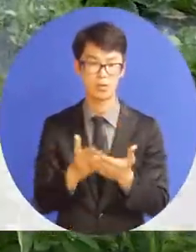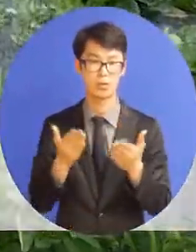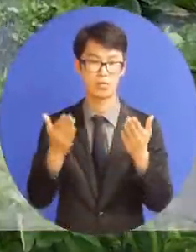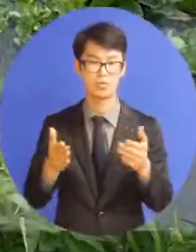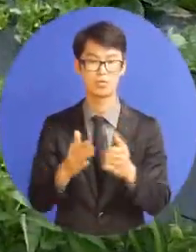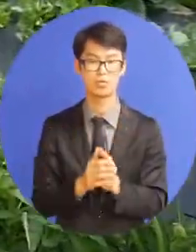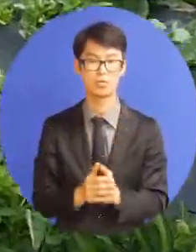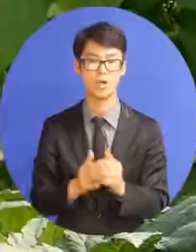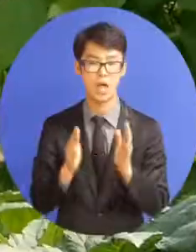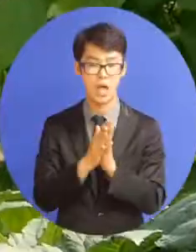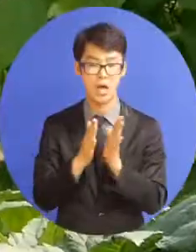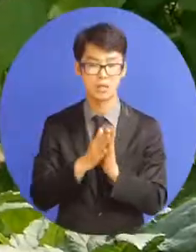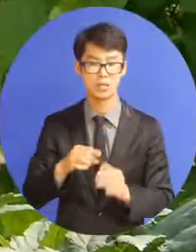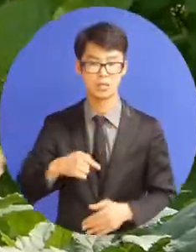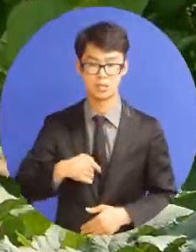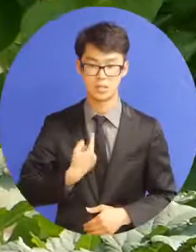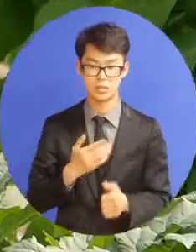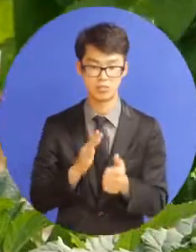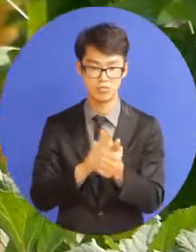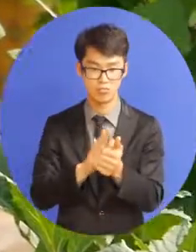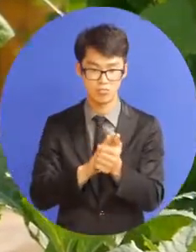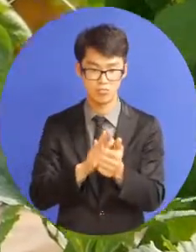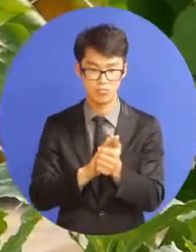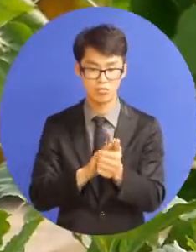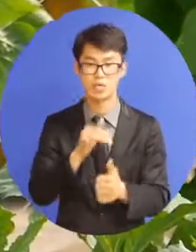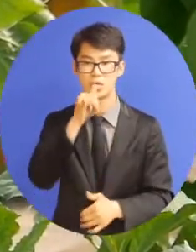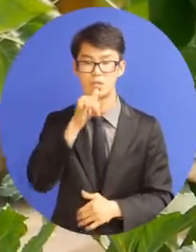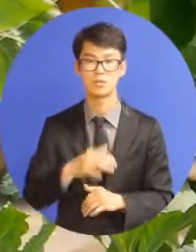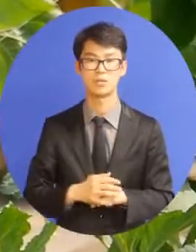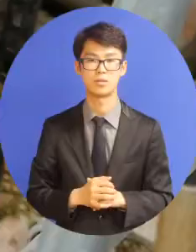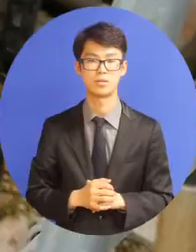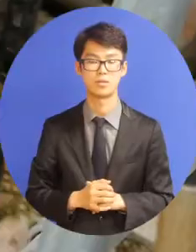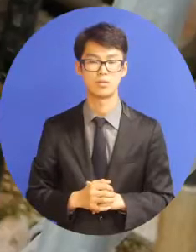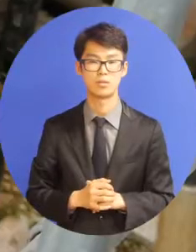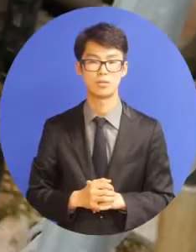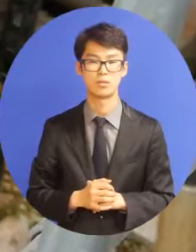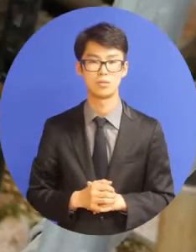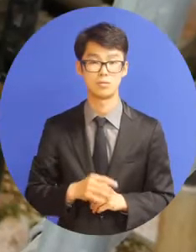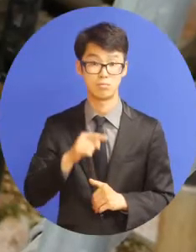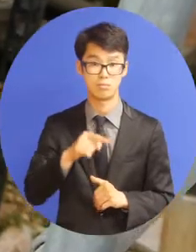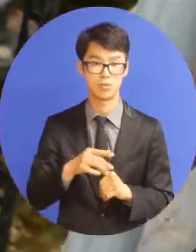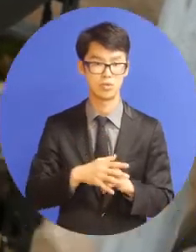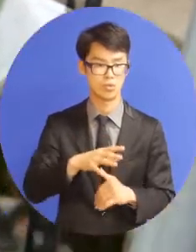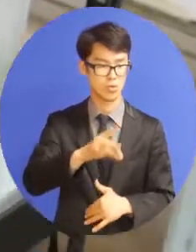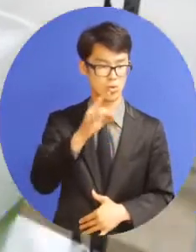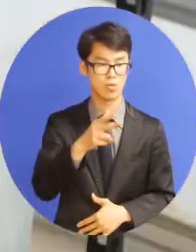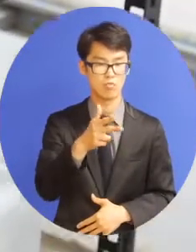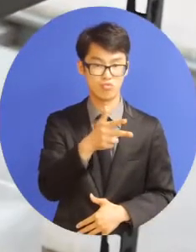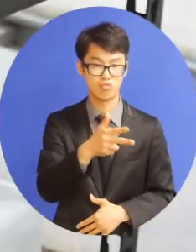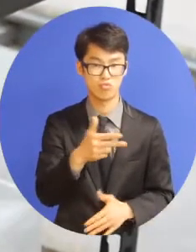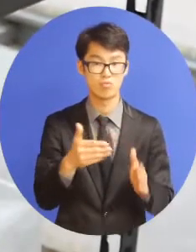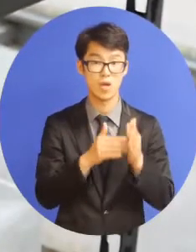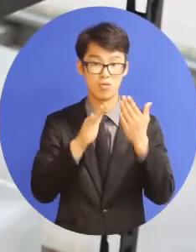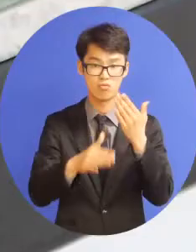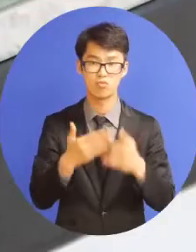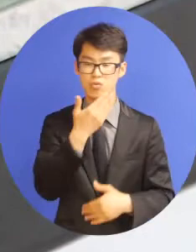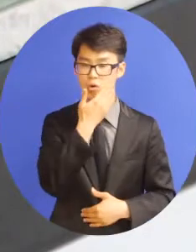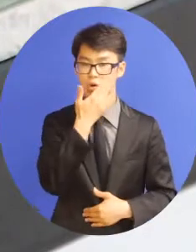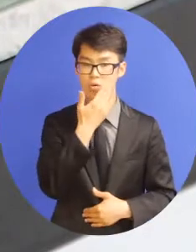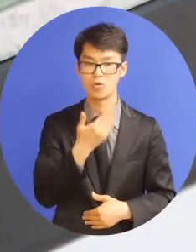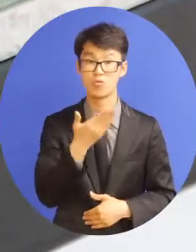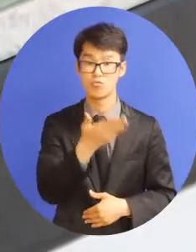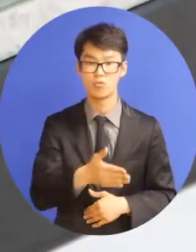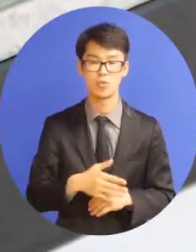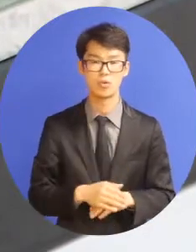보급하고 클로렐라를 자가 배양에 활용할 수 있도록 하고 있습니다. 클로렐라는 최초 배양 후 영양배지만